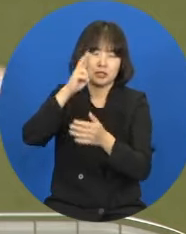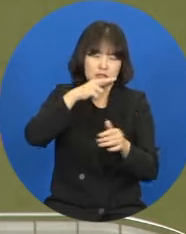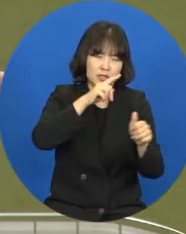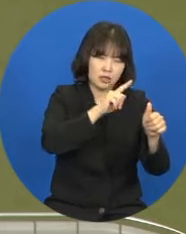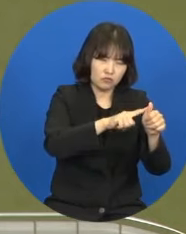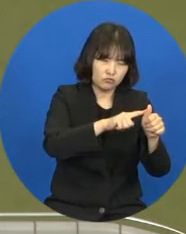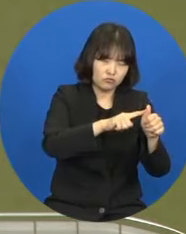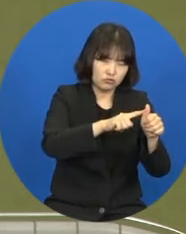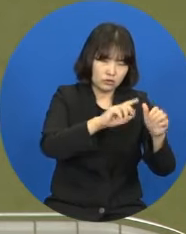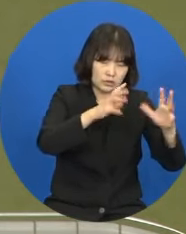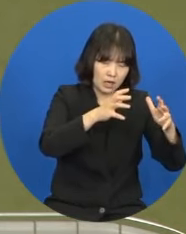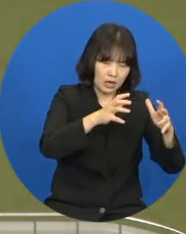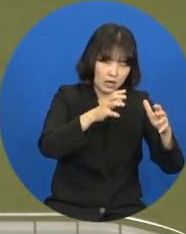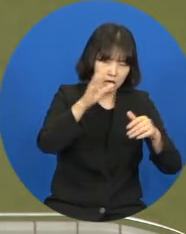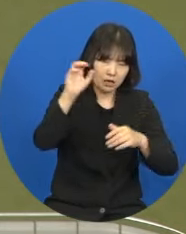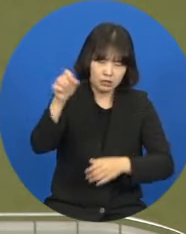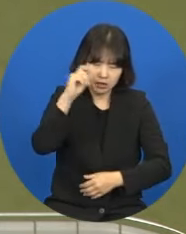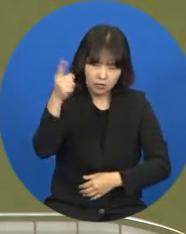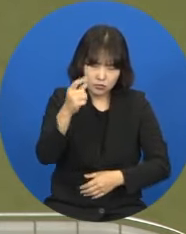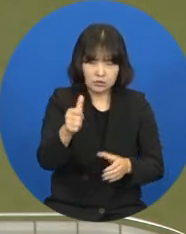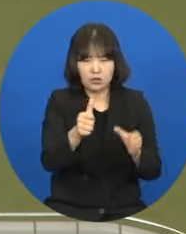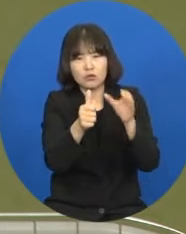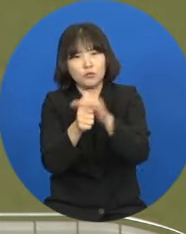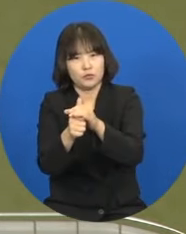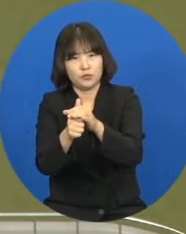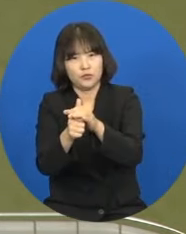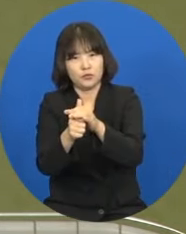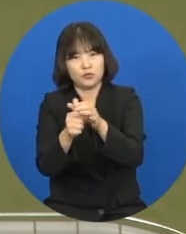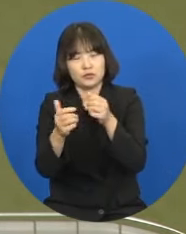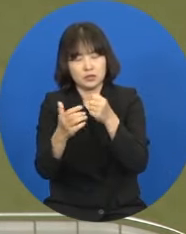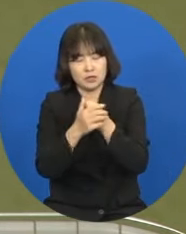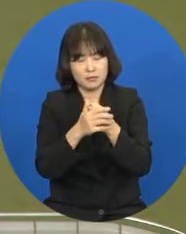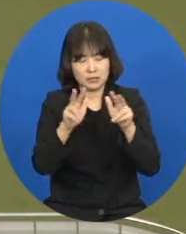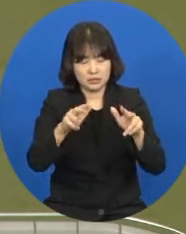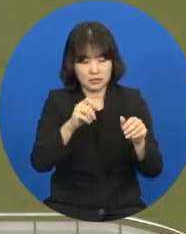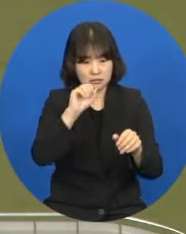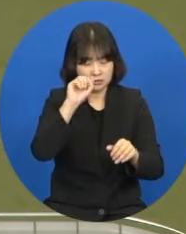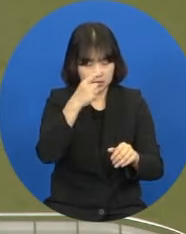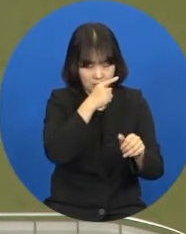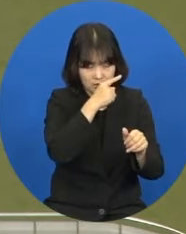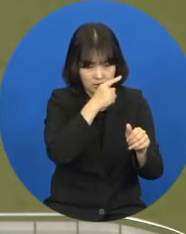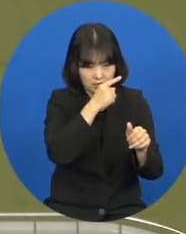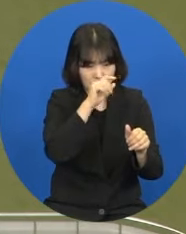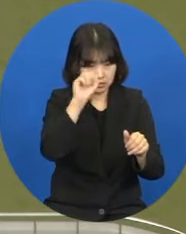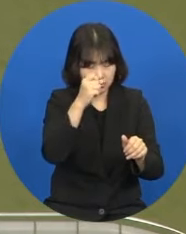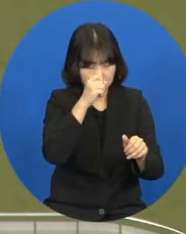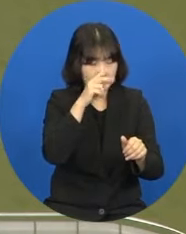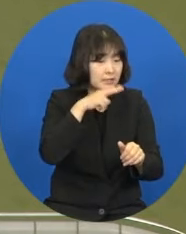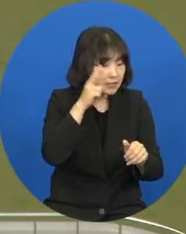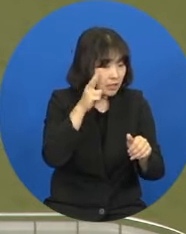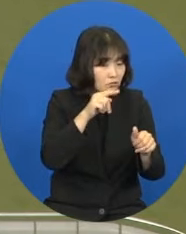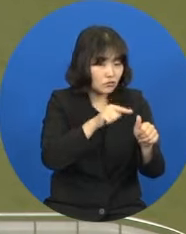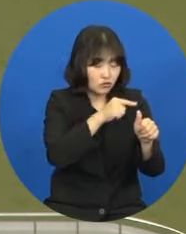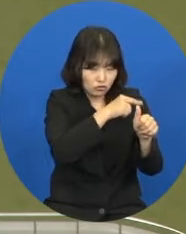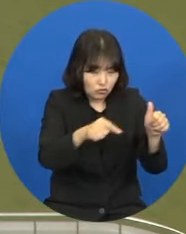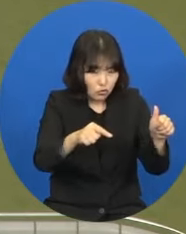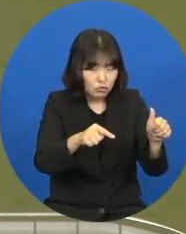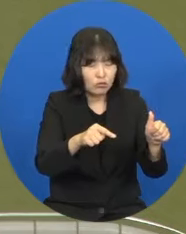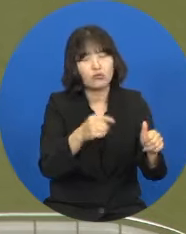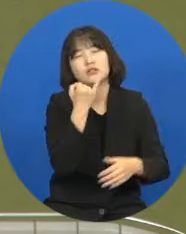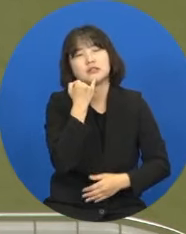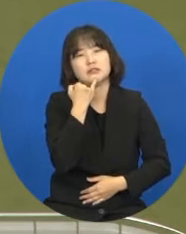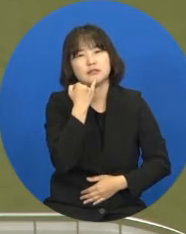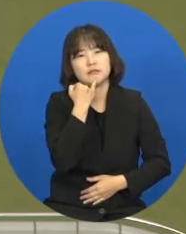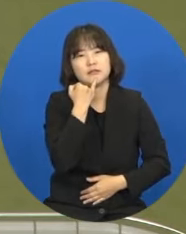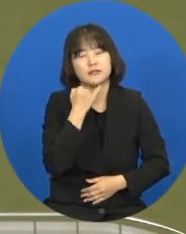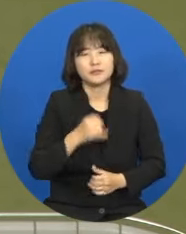나라를 넘겨준다고 하지 않았습니까 그러니까 지금이 자리에서 사월을 죽여도 전혀 문제가 없는 것이죠 그러니까